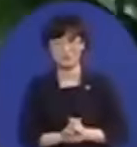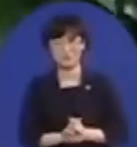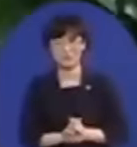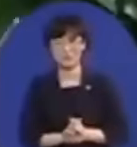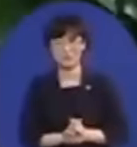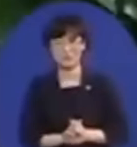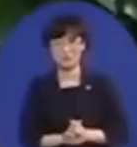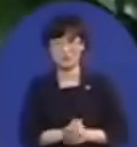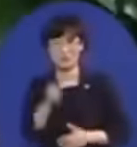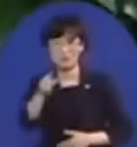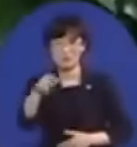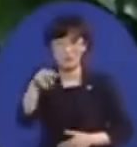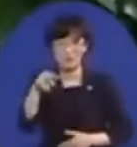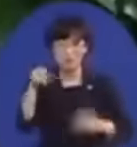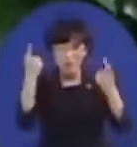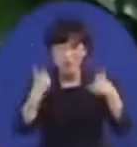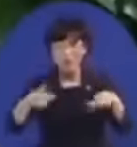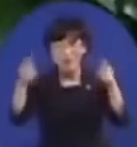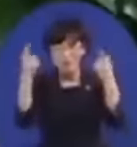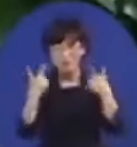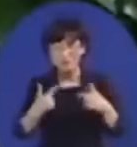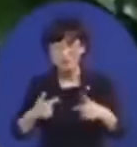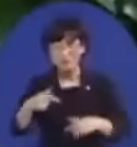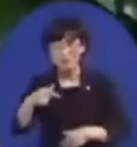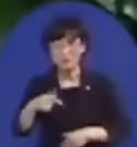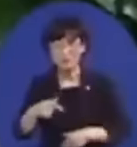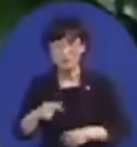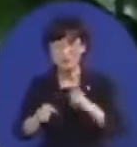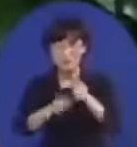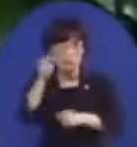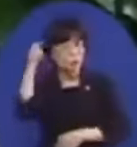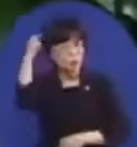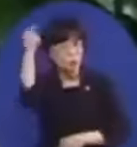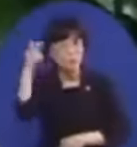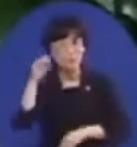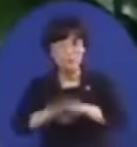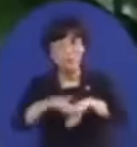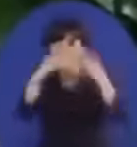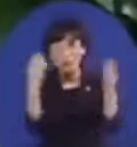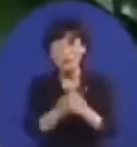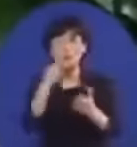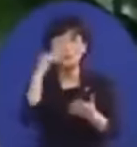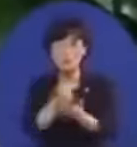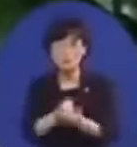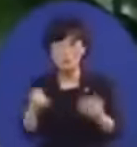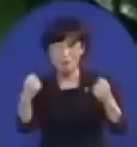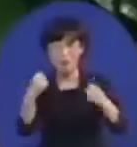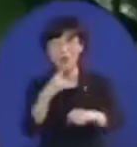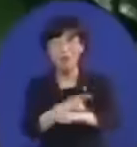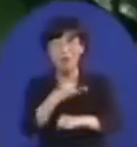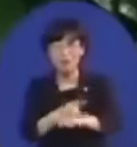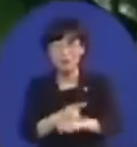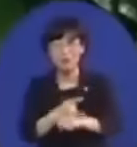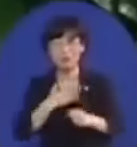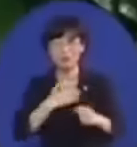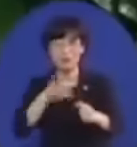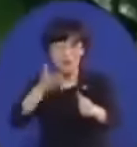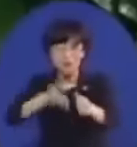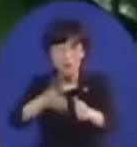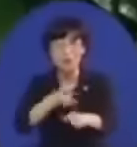이게 노래처럼 해야 되는 것입니다. 영혼이 잘됨같이 범사에 잘되며 강건하기를 내가